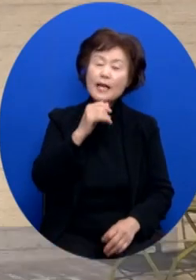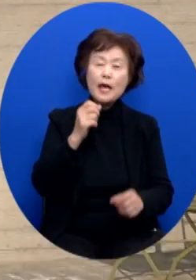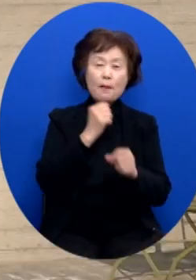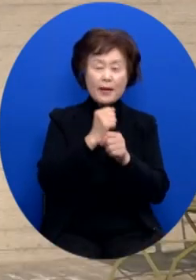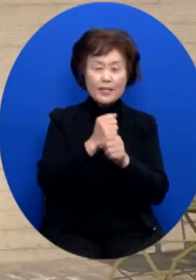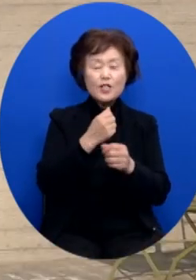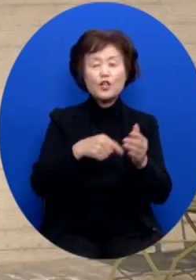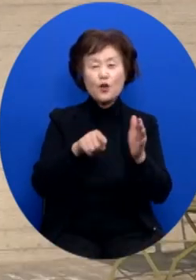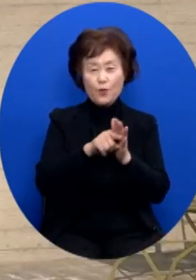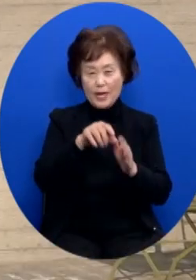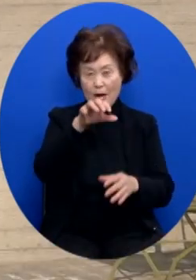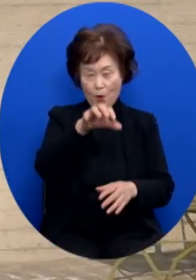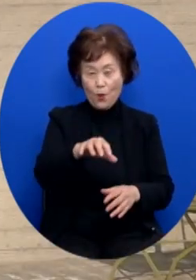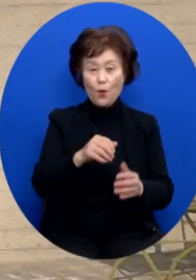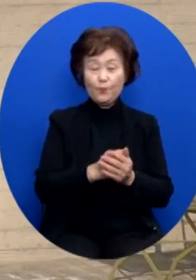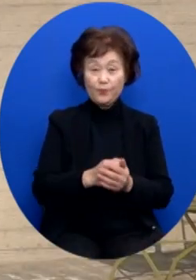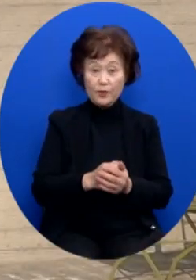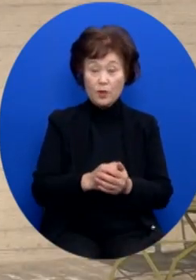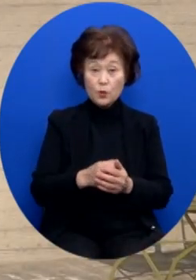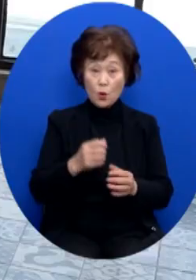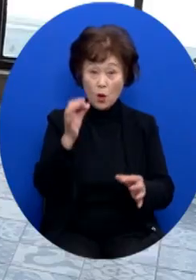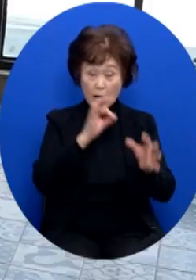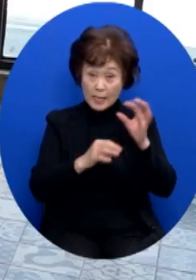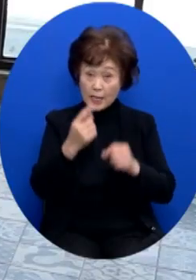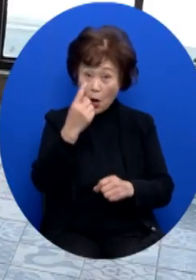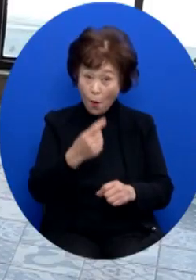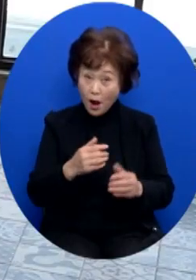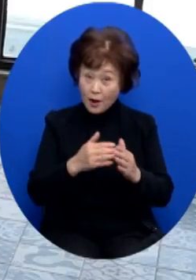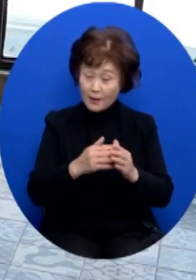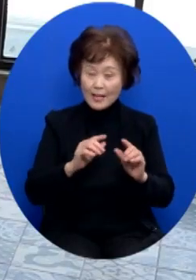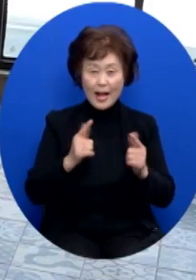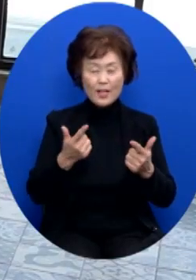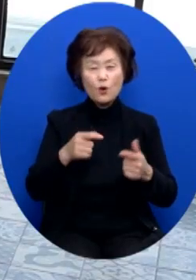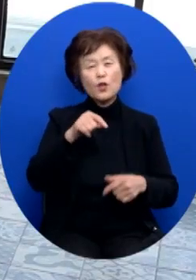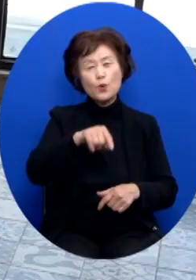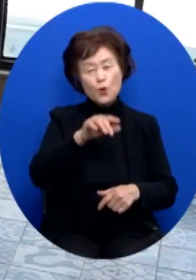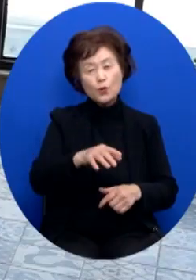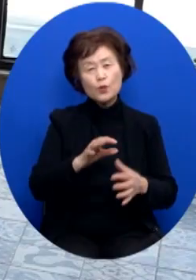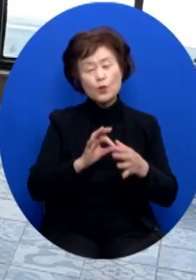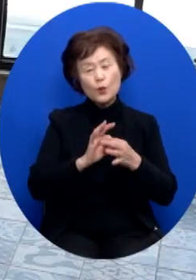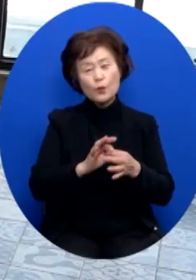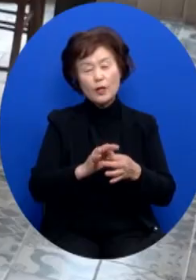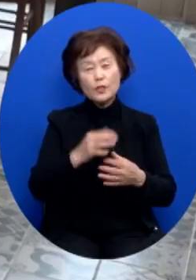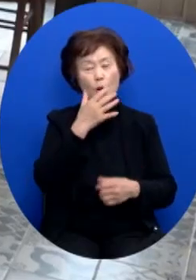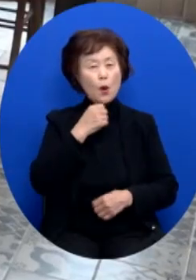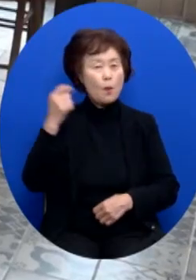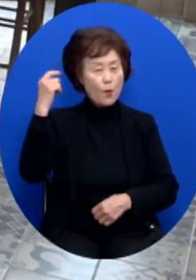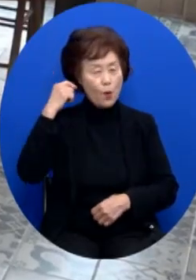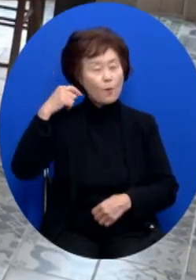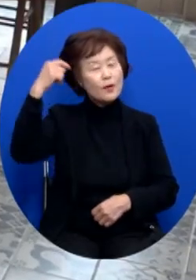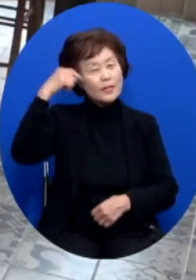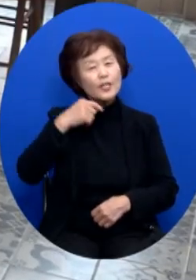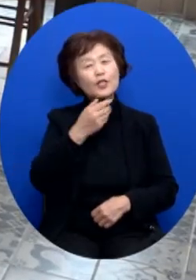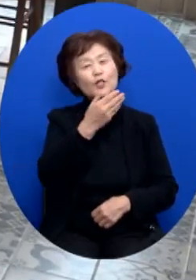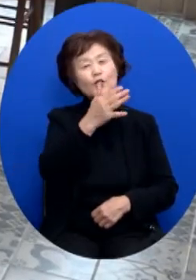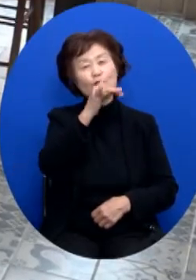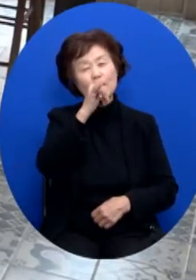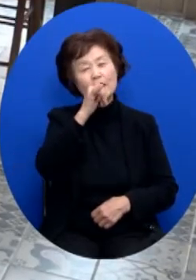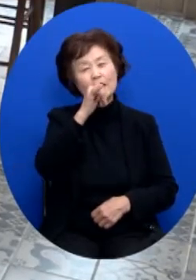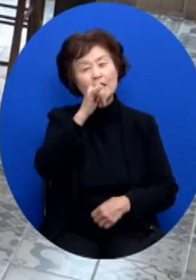나가 찾아오게 하는데 그치지 않고 공간 안에서을 경 하고 복음을 느낄 수 있도록 하는 것이 멍때림 공간의